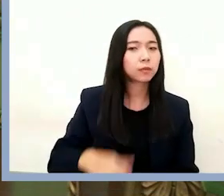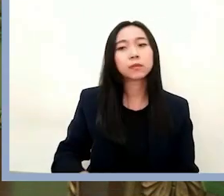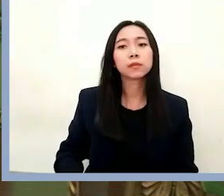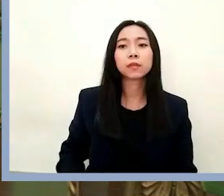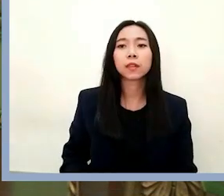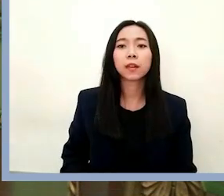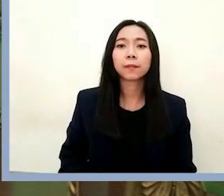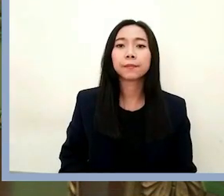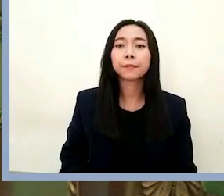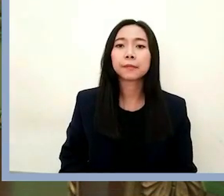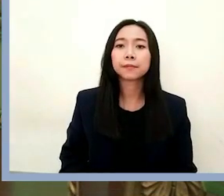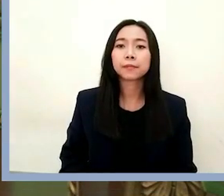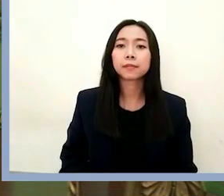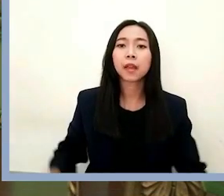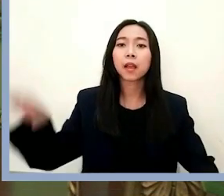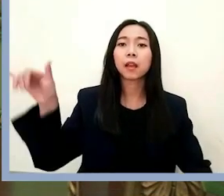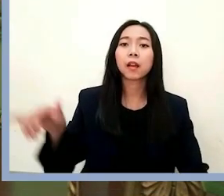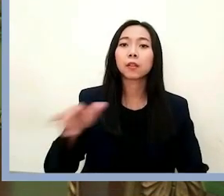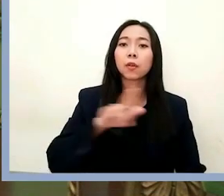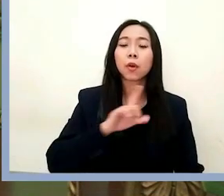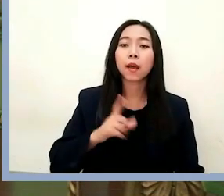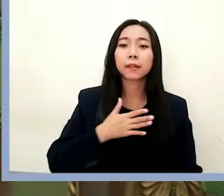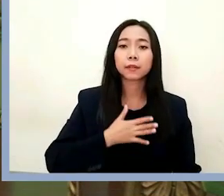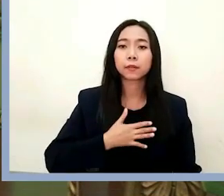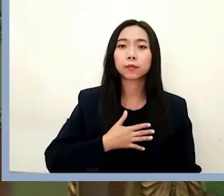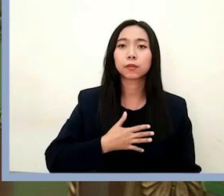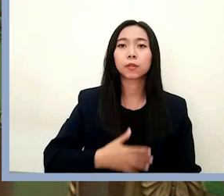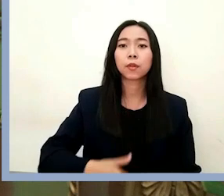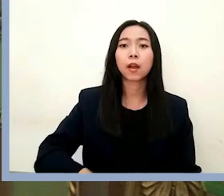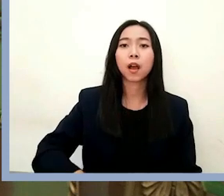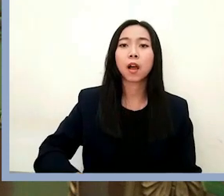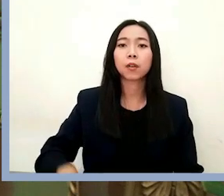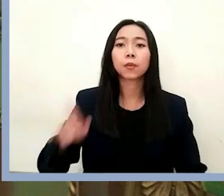sembunyikan ya Tuhanku